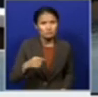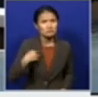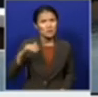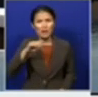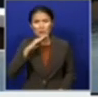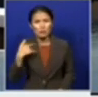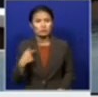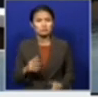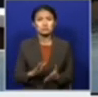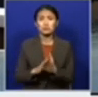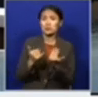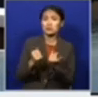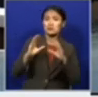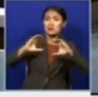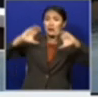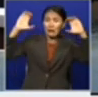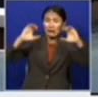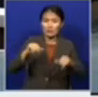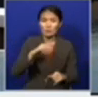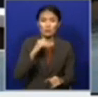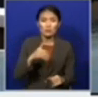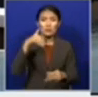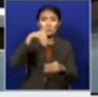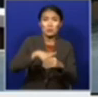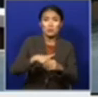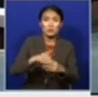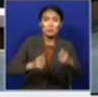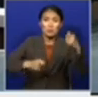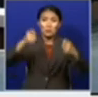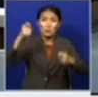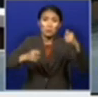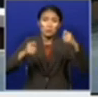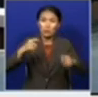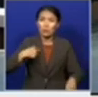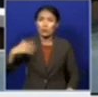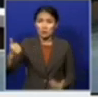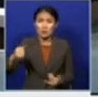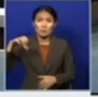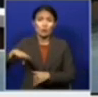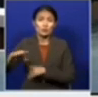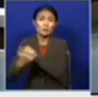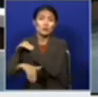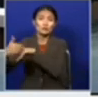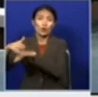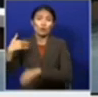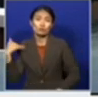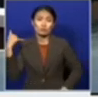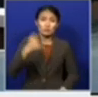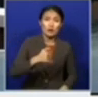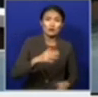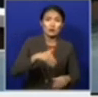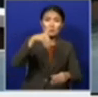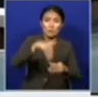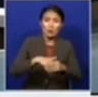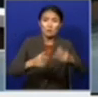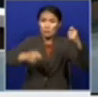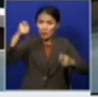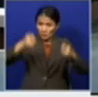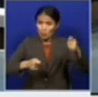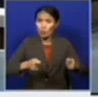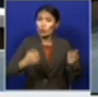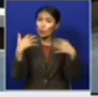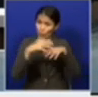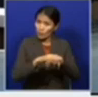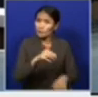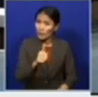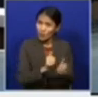ได้ 100% แล้วยังเปิดโอกาสให้ธุรกิจต่างชาติสามารถเข้ามาเสนอประมูลงานจัดซื้อจัดจ้างแข่งกับผู้ประก